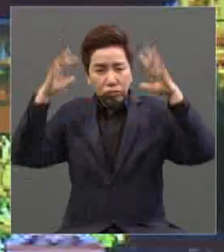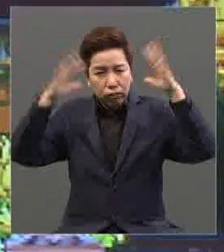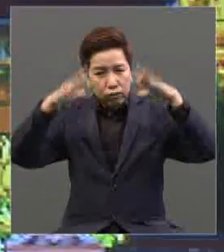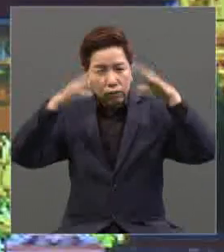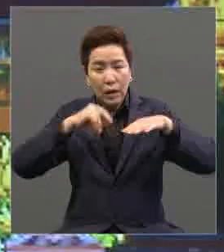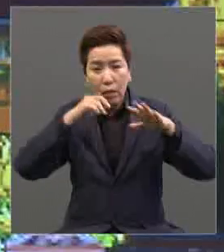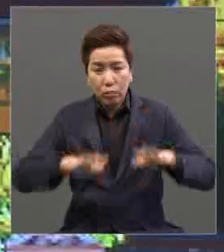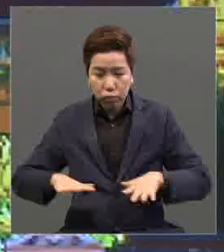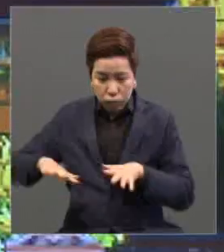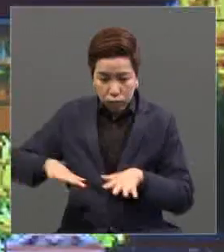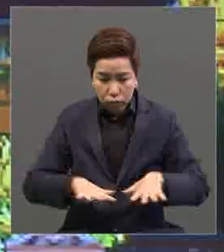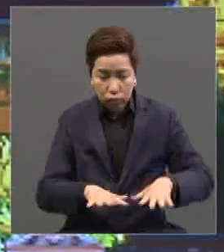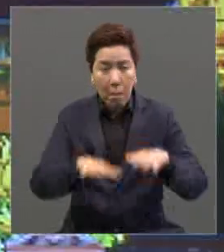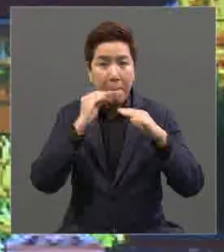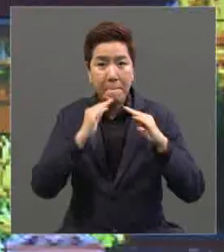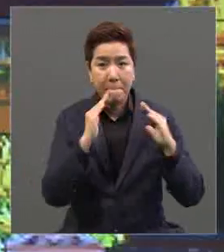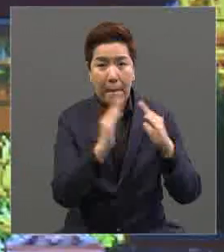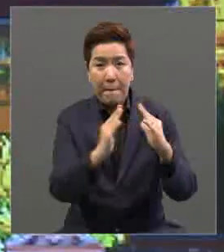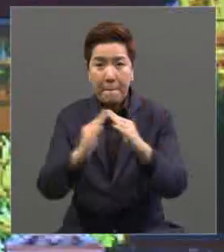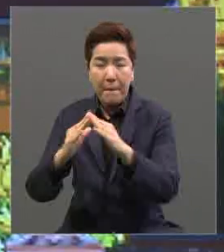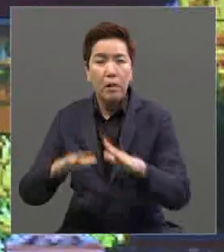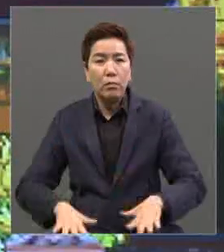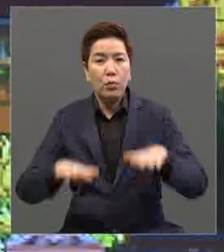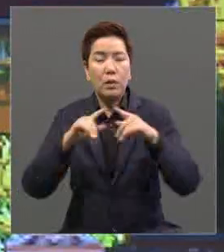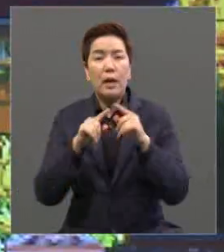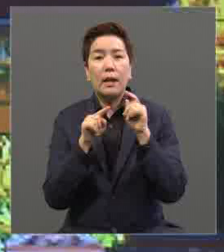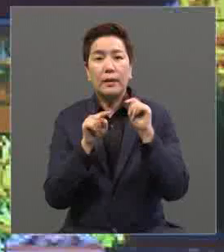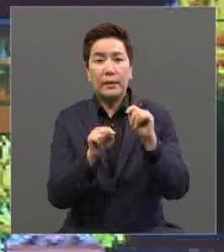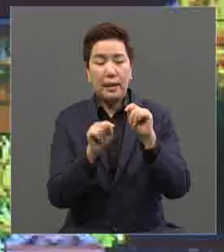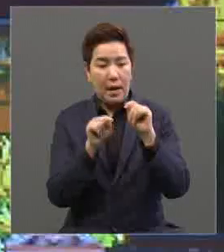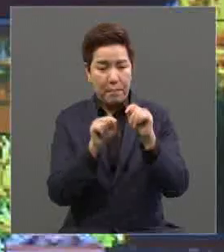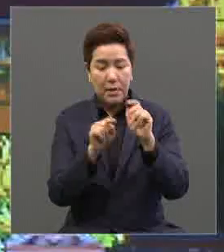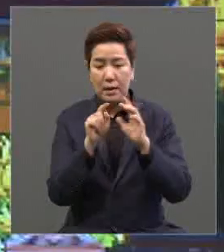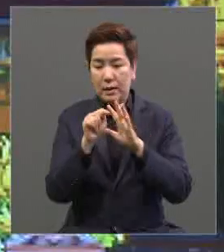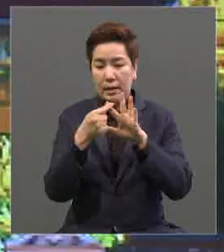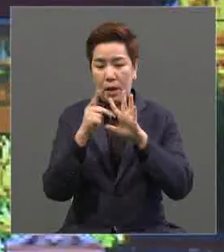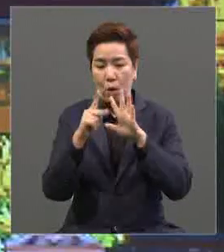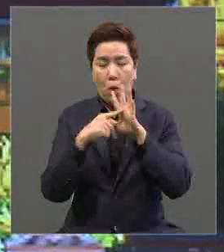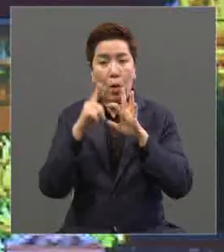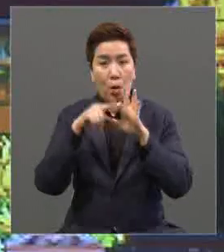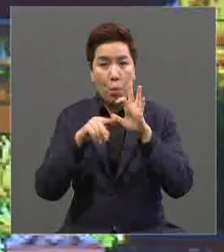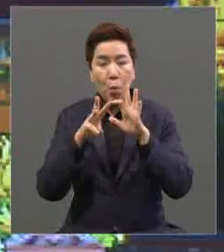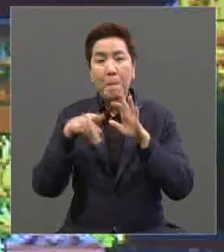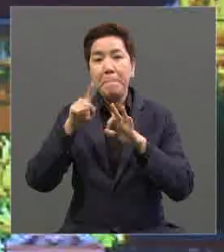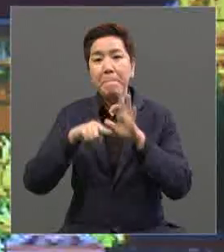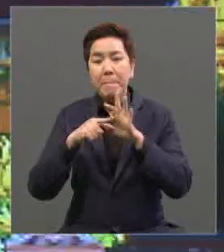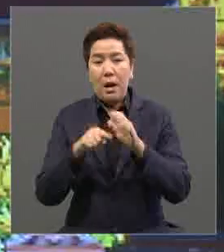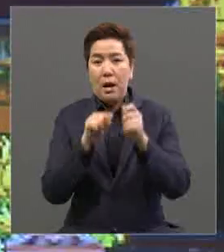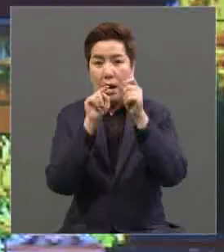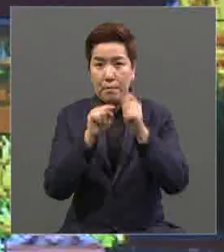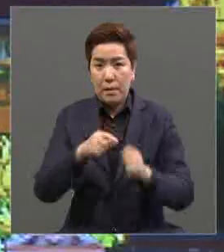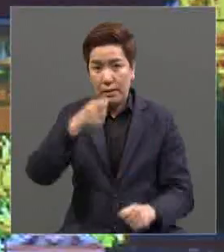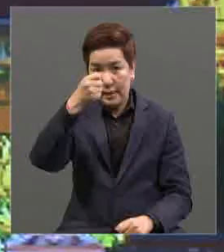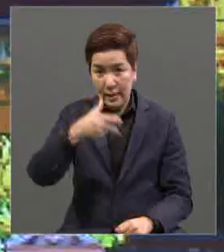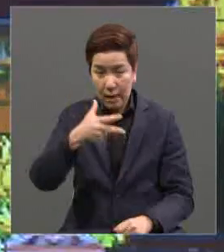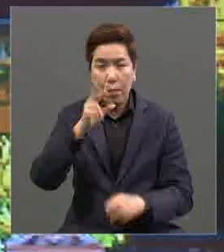หนักทำให้เกิดน้ำป่าไหลหลากเข้าไปท่วมบ้านเรือนของพี่น้องประชาชนที่อำเภอตะกั่วป่าพร้อมกับมีการเตือนประชาชนในพื้นที่3อำเภอให้เ